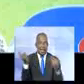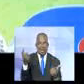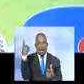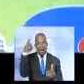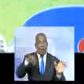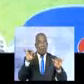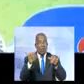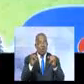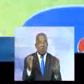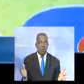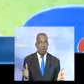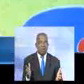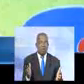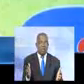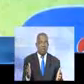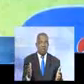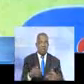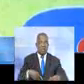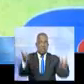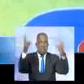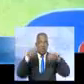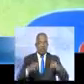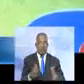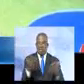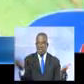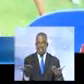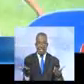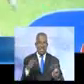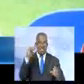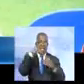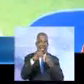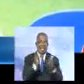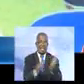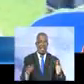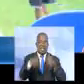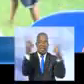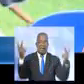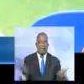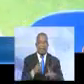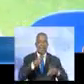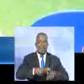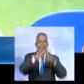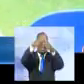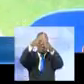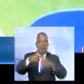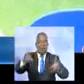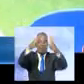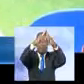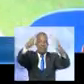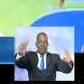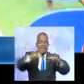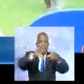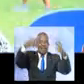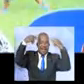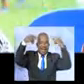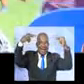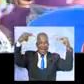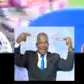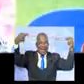Je les ai envoyés à l'espace, le village du rêve, pour se divertir et surtout pour